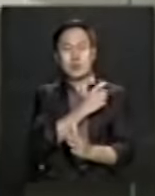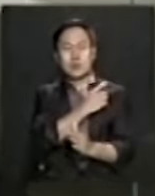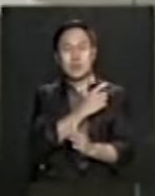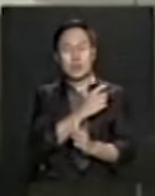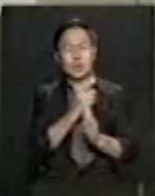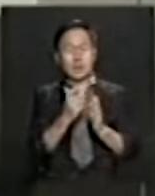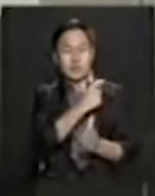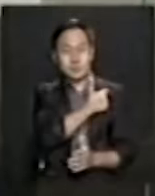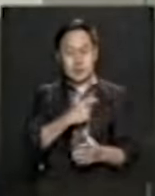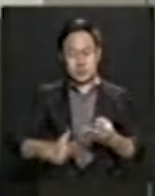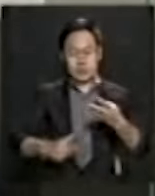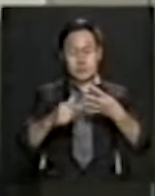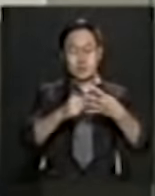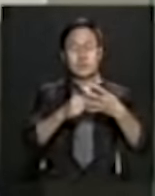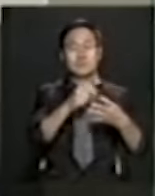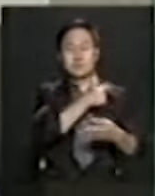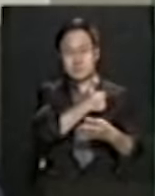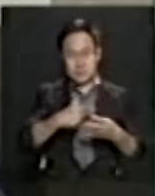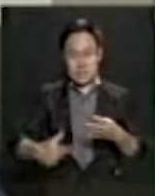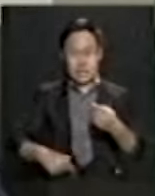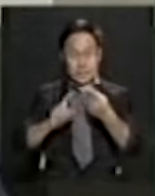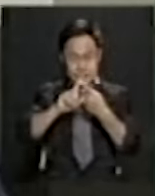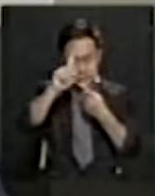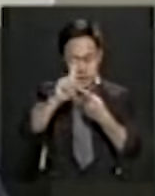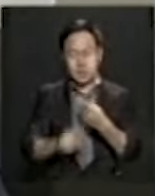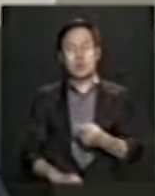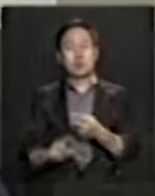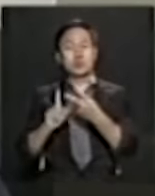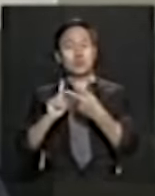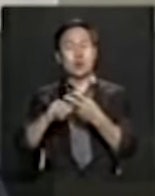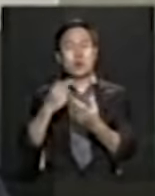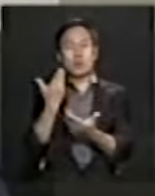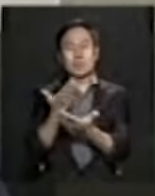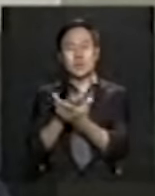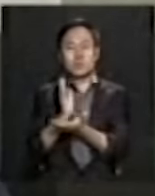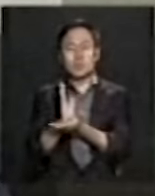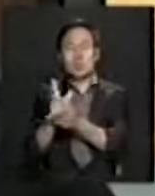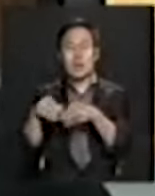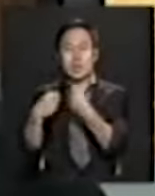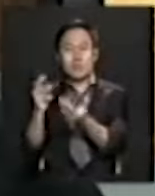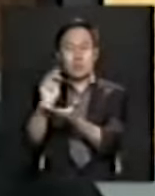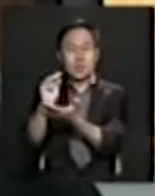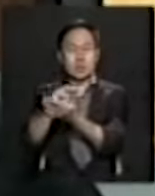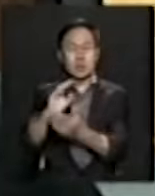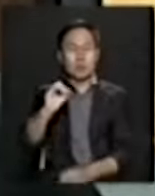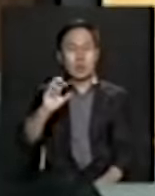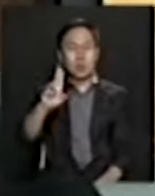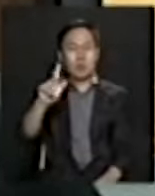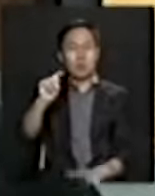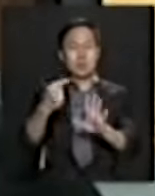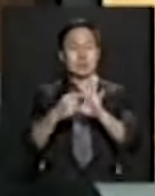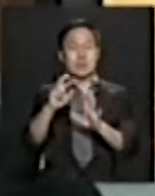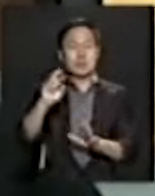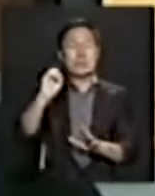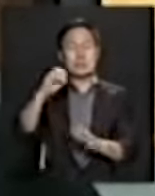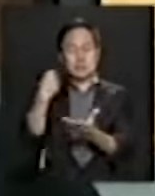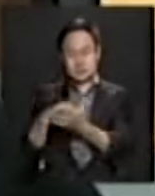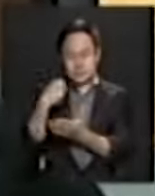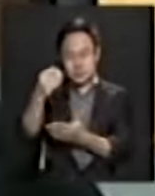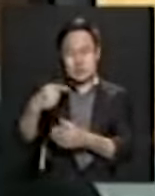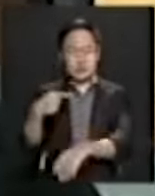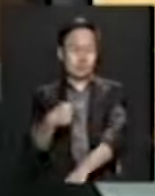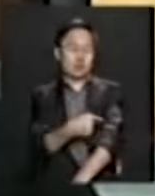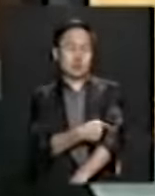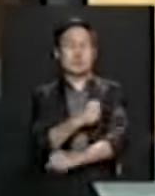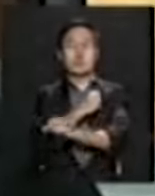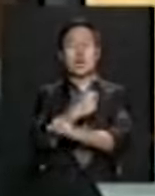บอร์จะให้กับมูลนิธิโรตารี ่ ที่จะนำเงินเหล่านี้ไปซื้อวัคซีนนะครับเ ร ื่องจะเรียนว่ามูลนิธิโร